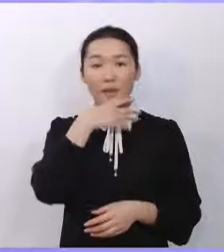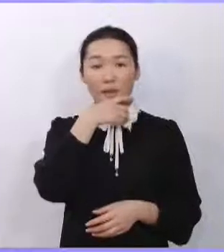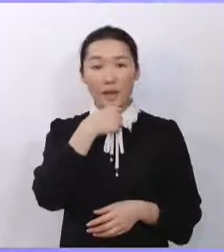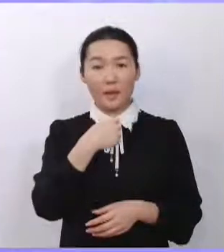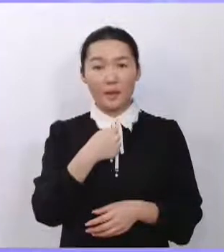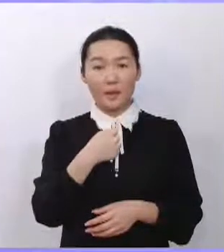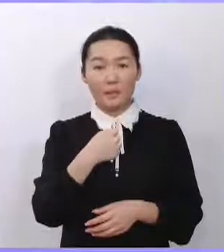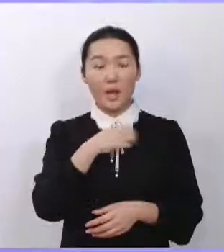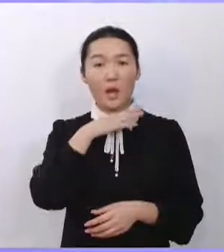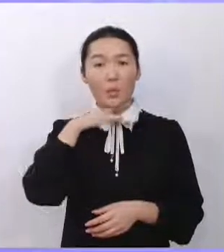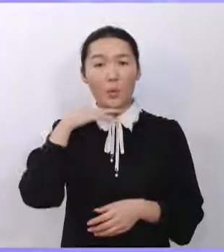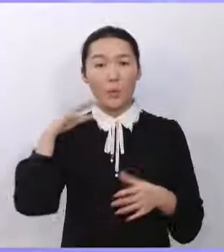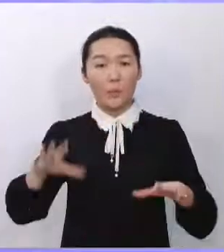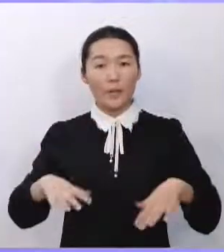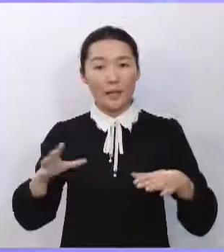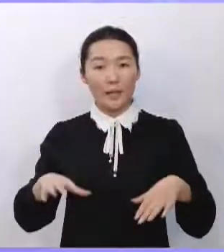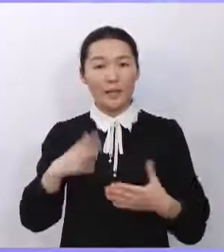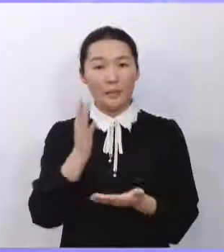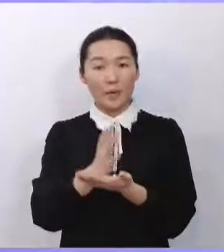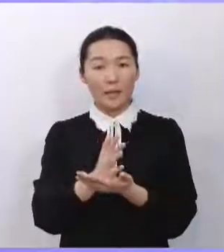Таятамда көп бейлери бар.